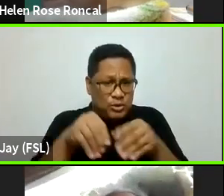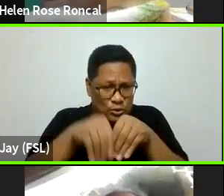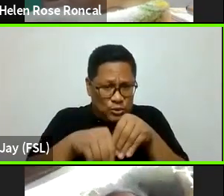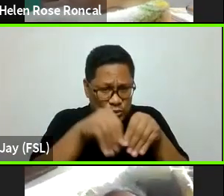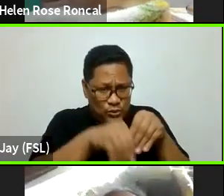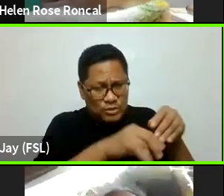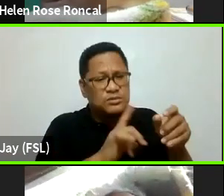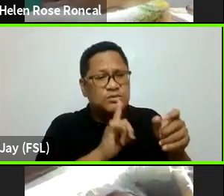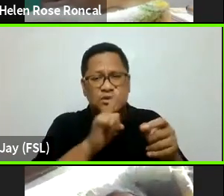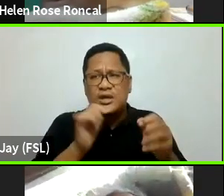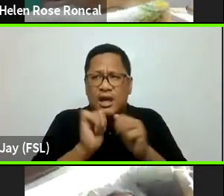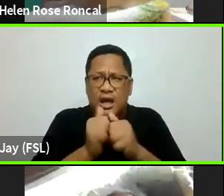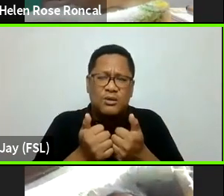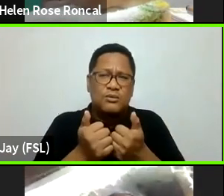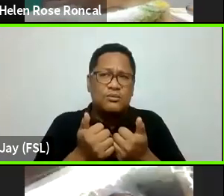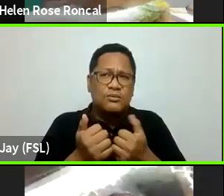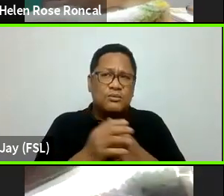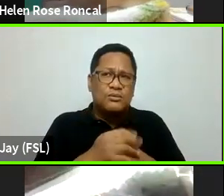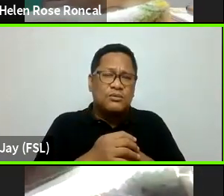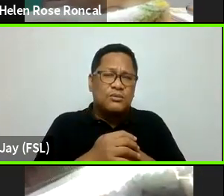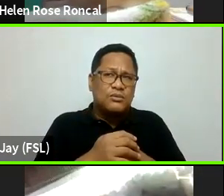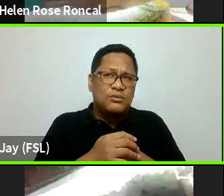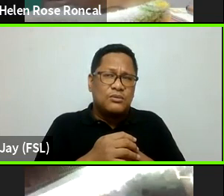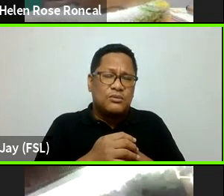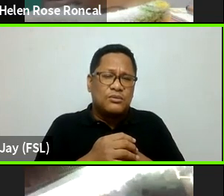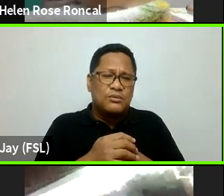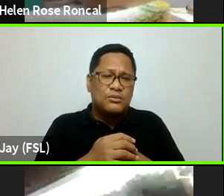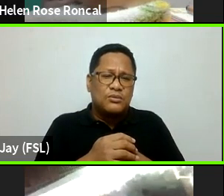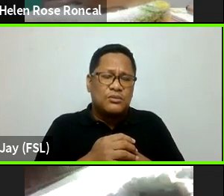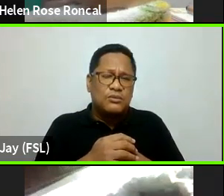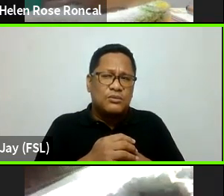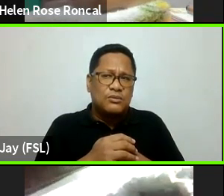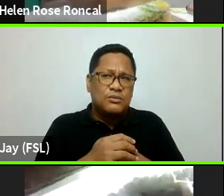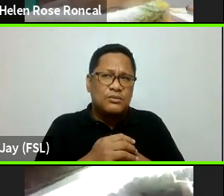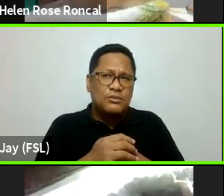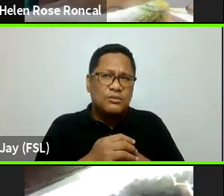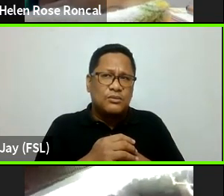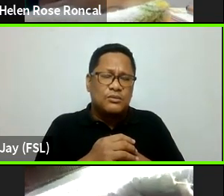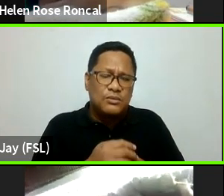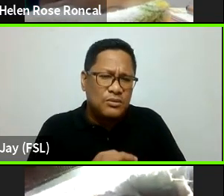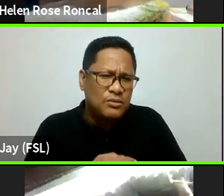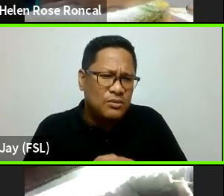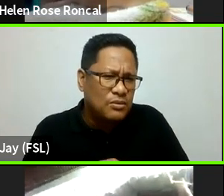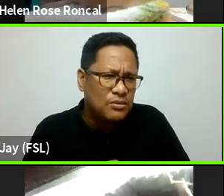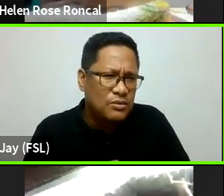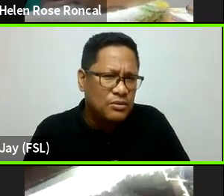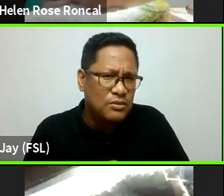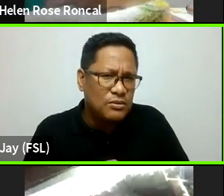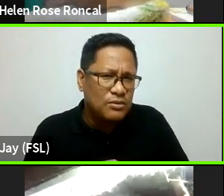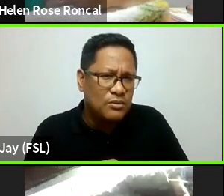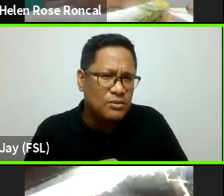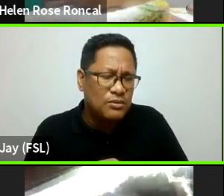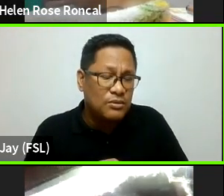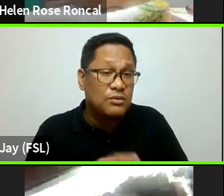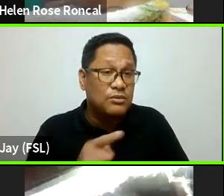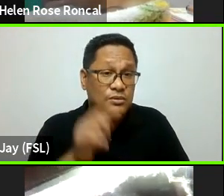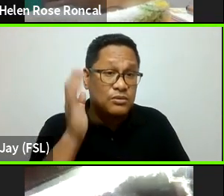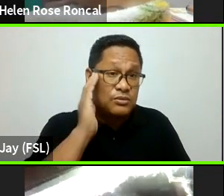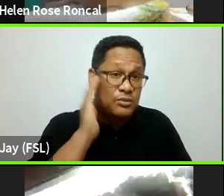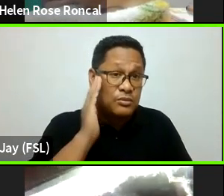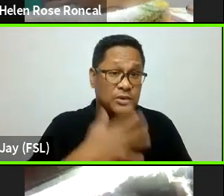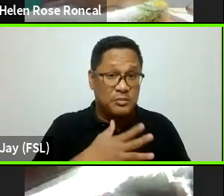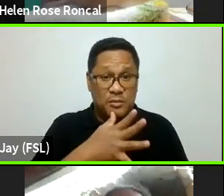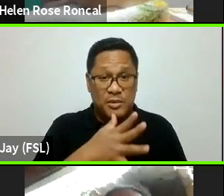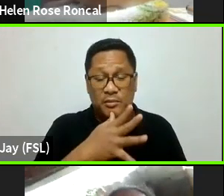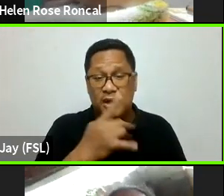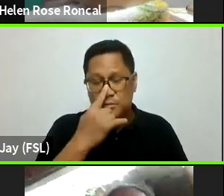paano sila hindi tamaan ng ano ng mga kalamidad. Correct. Alam mo yung mother ko. Yeah, nakita